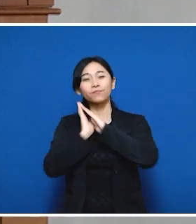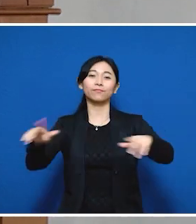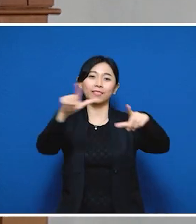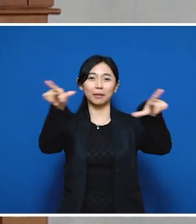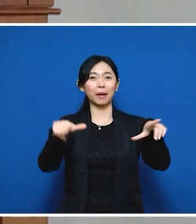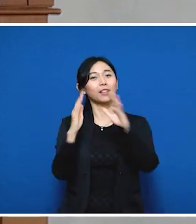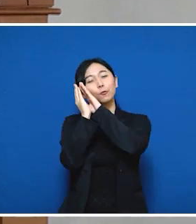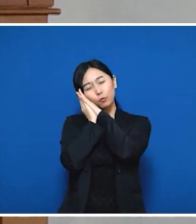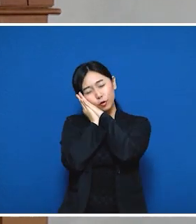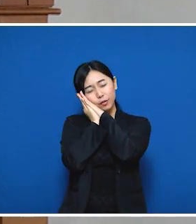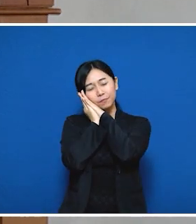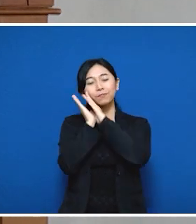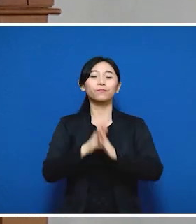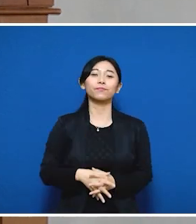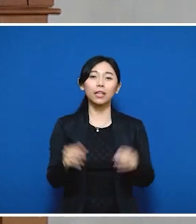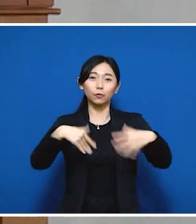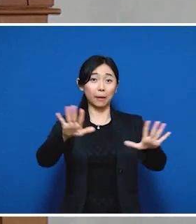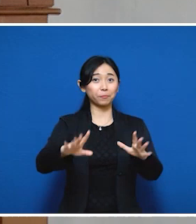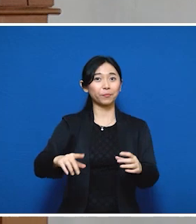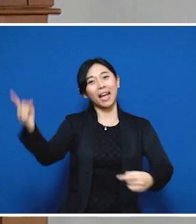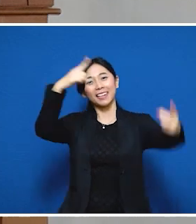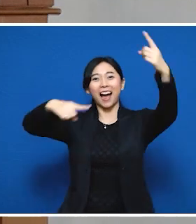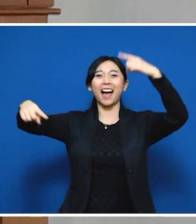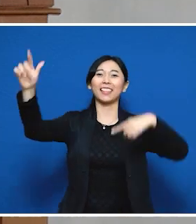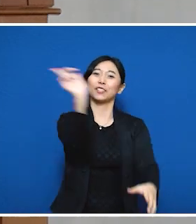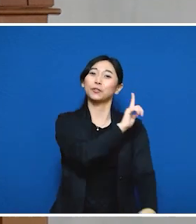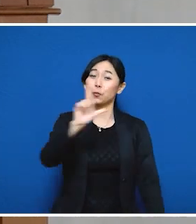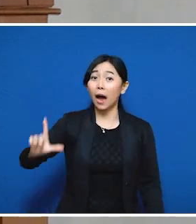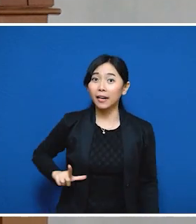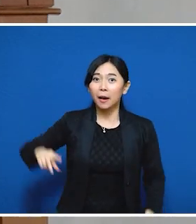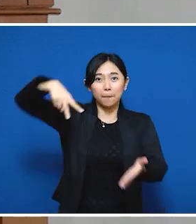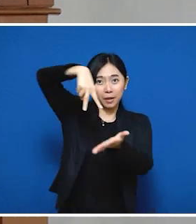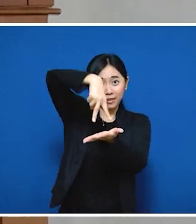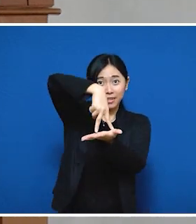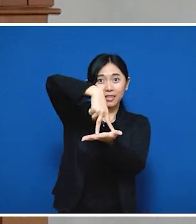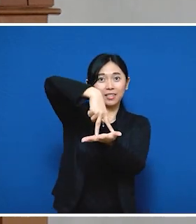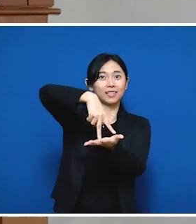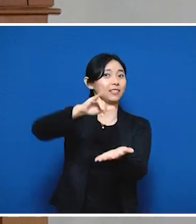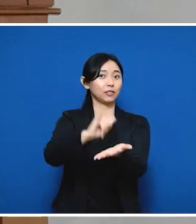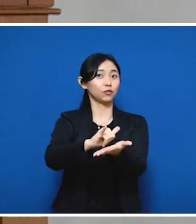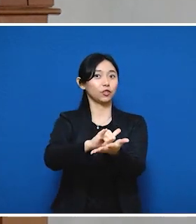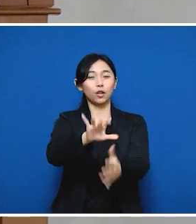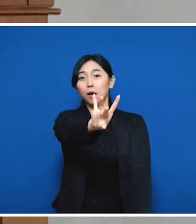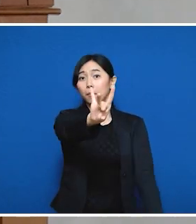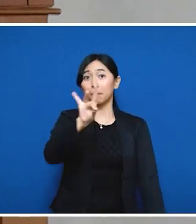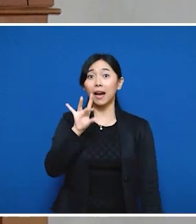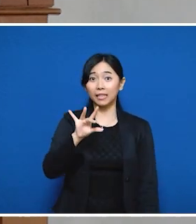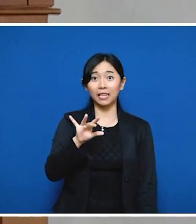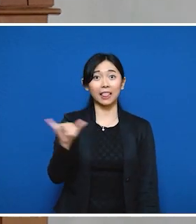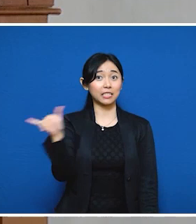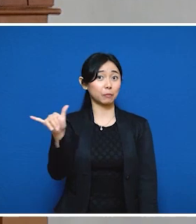tempat tidurnya. Lalu datanglah Tuhan, berdiri di sana dan memanggil